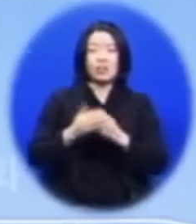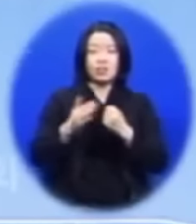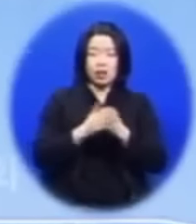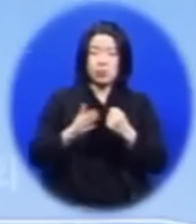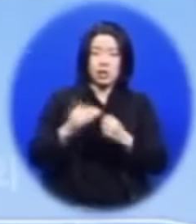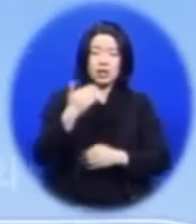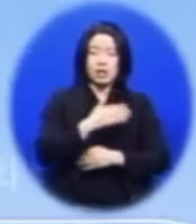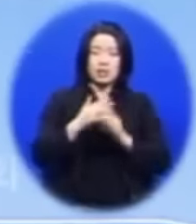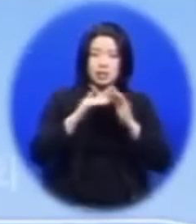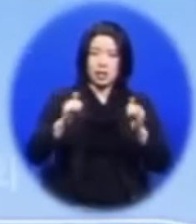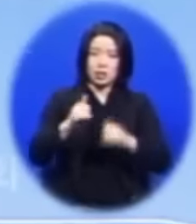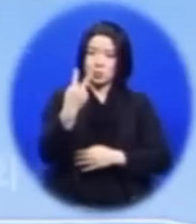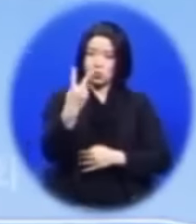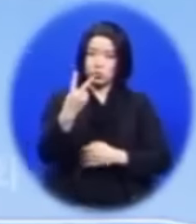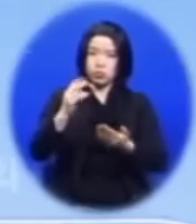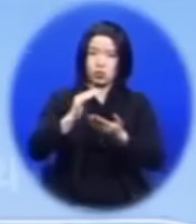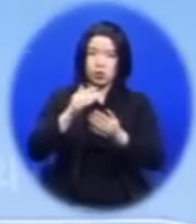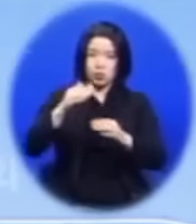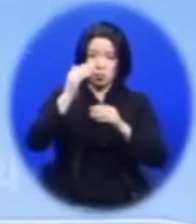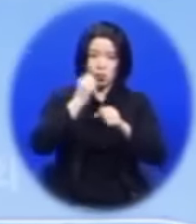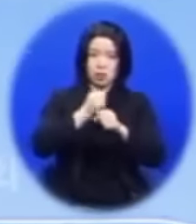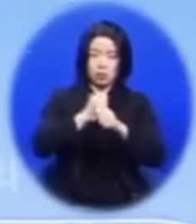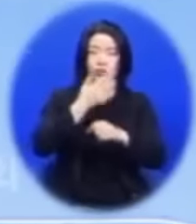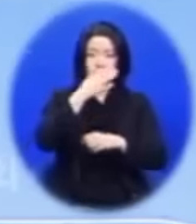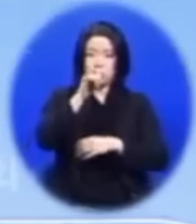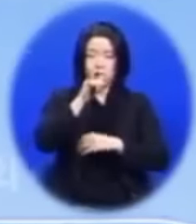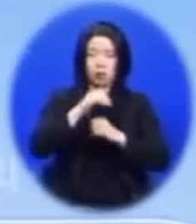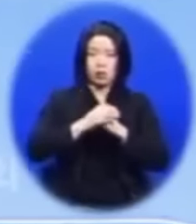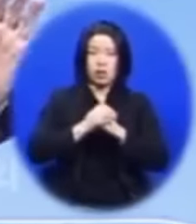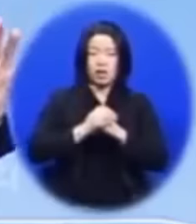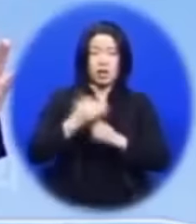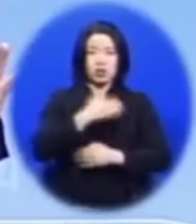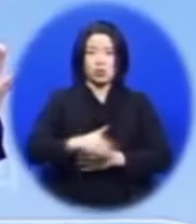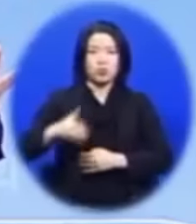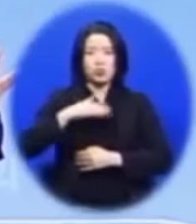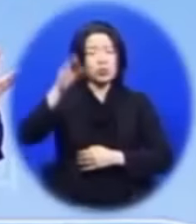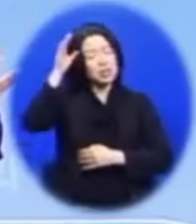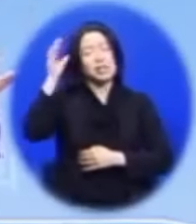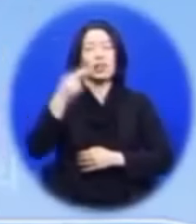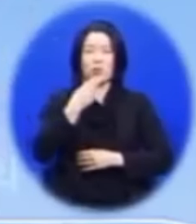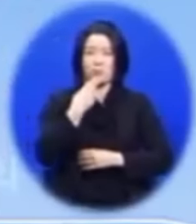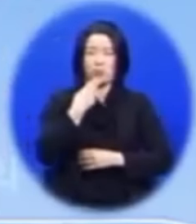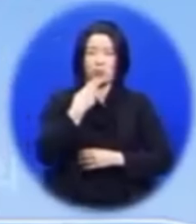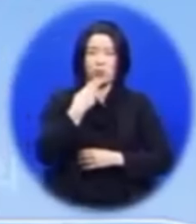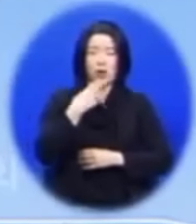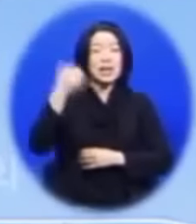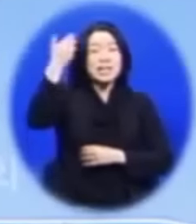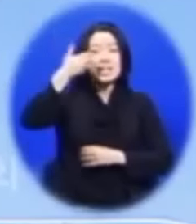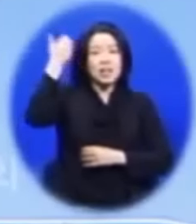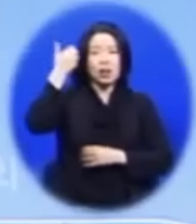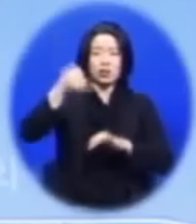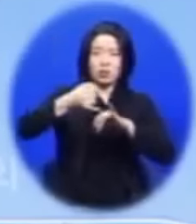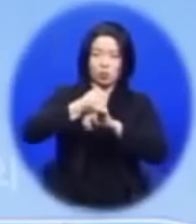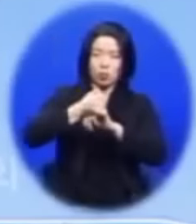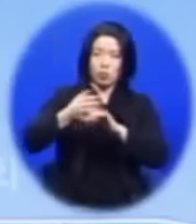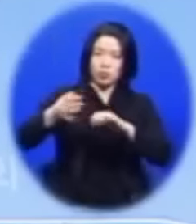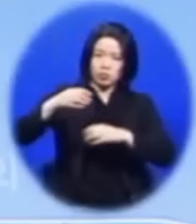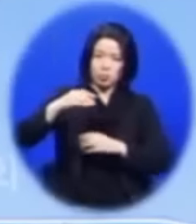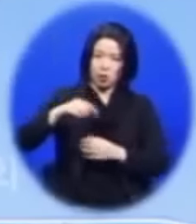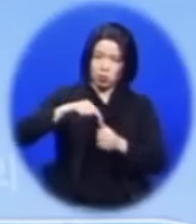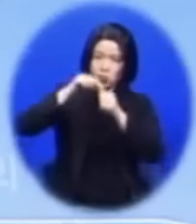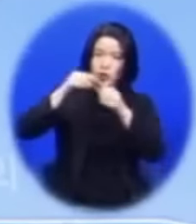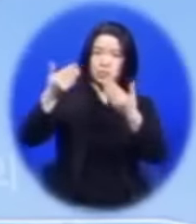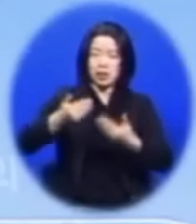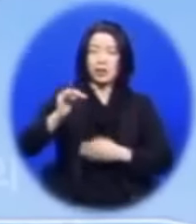사람은 이렇게 둘로 구성이 되 있는데 육은 기대할 거 없고 영은 반드시 구원받아야 되는